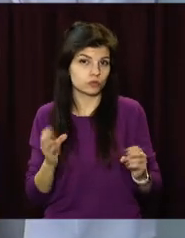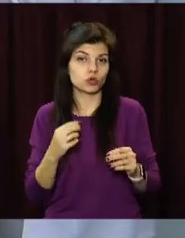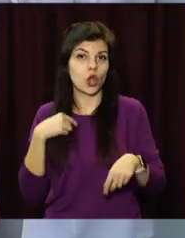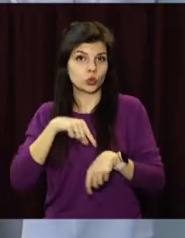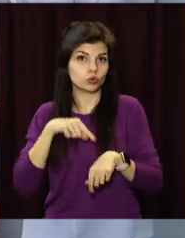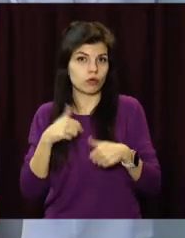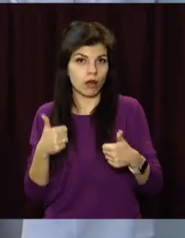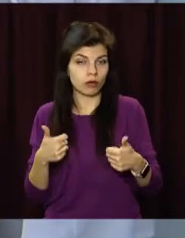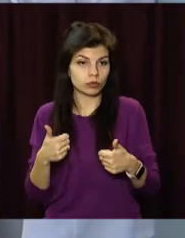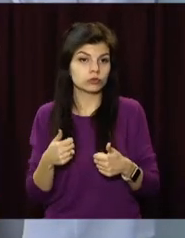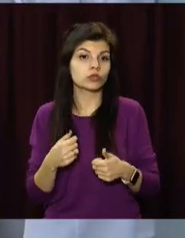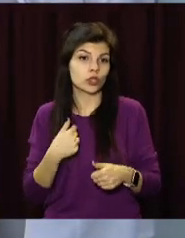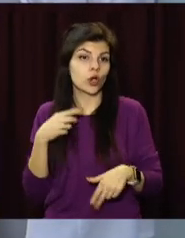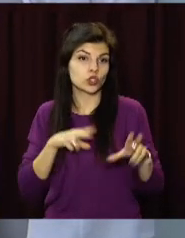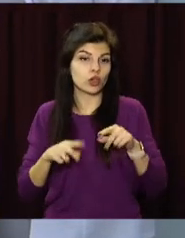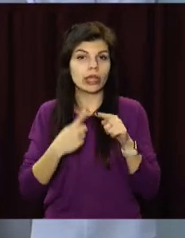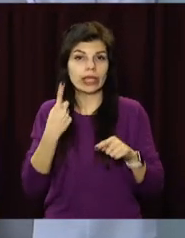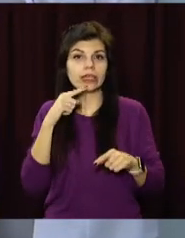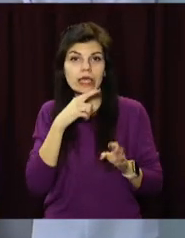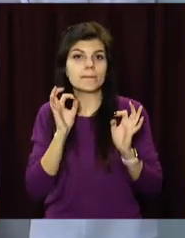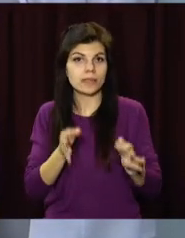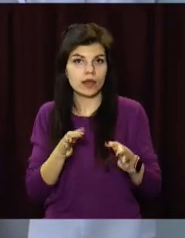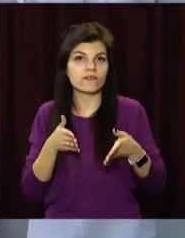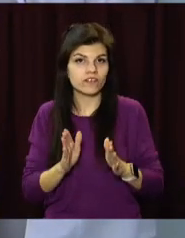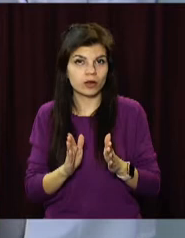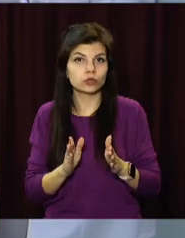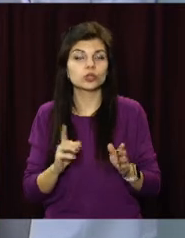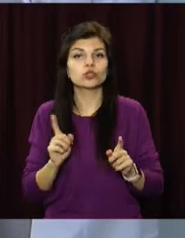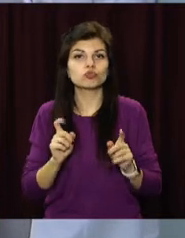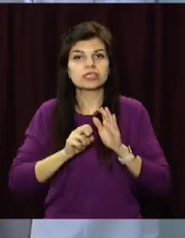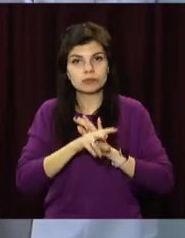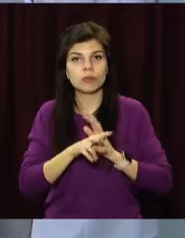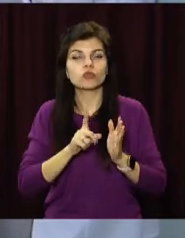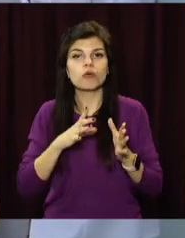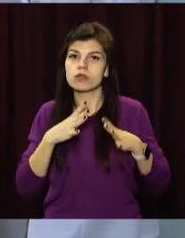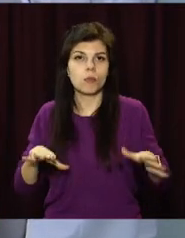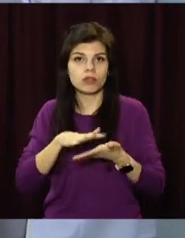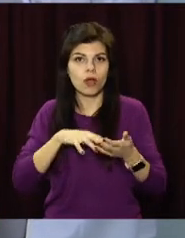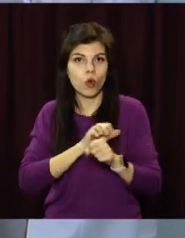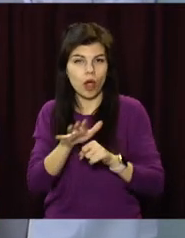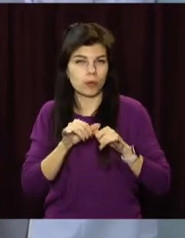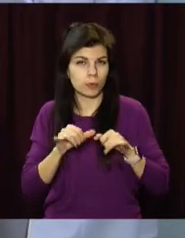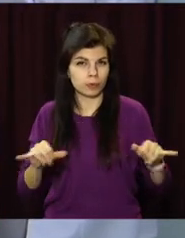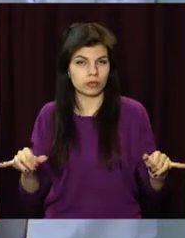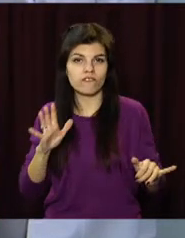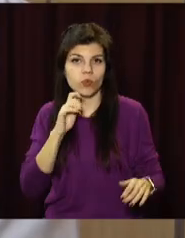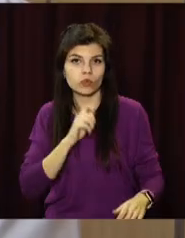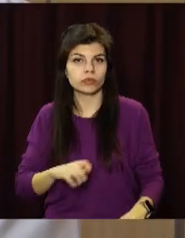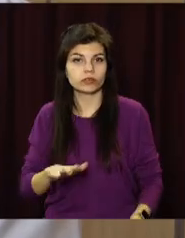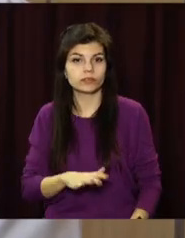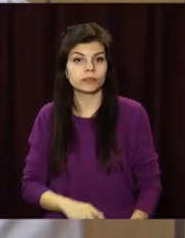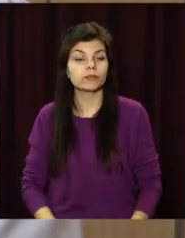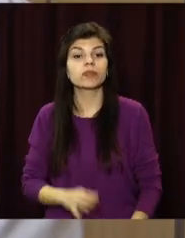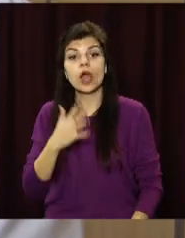дуже хорошо. Я вважаю, це єдиний правильний метод для того, щоб збежати дальнейшого розпространення коронавірусної інфекції в Україні.